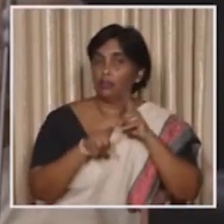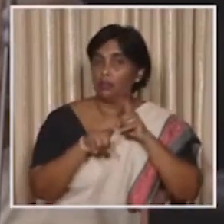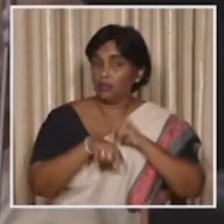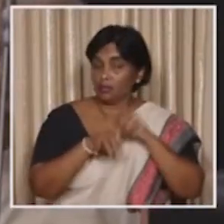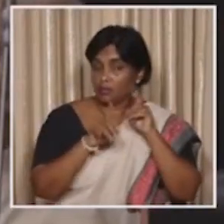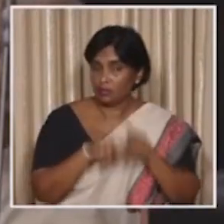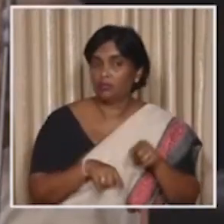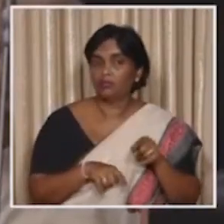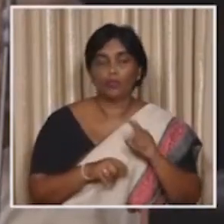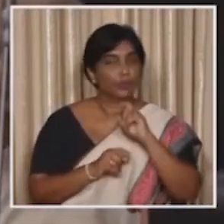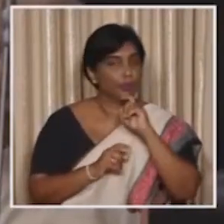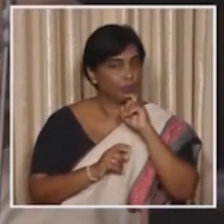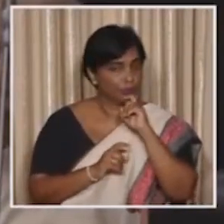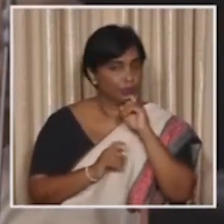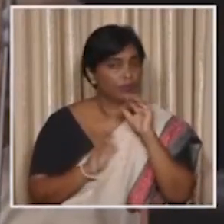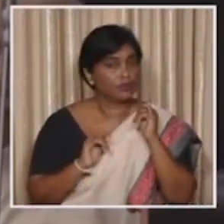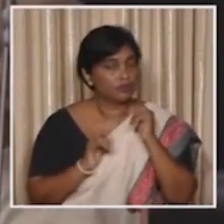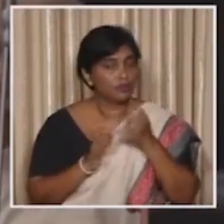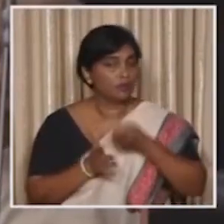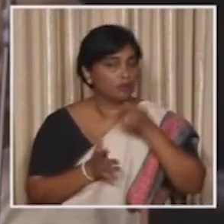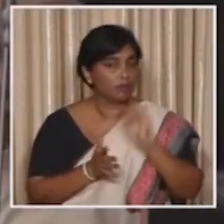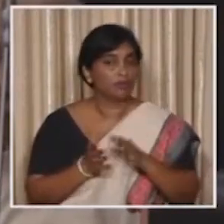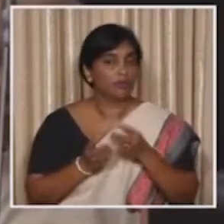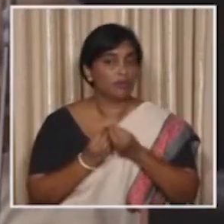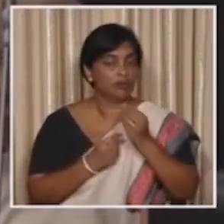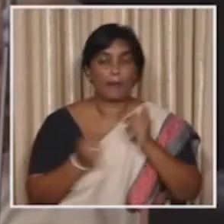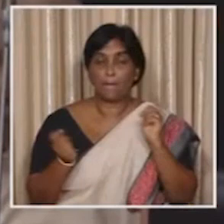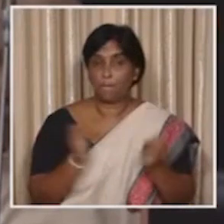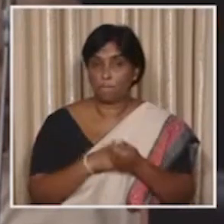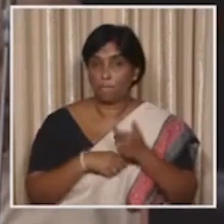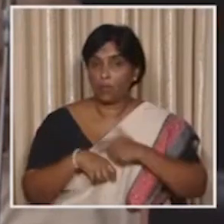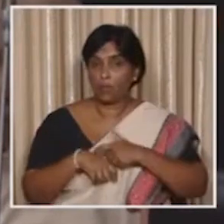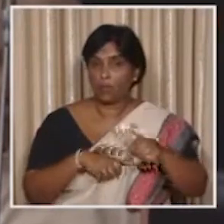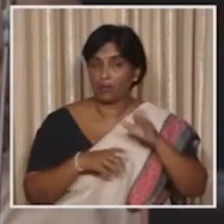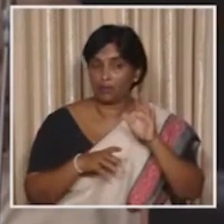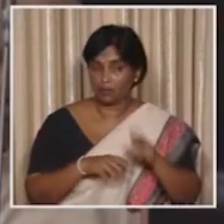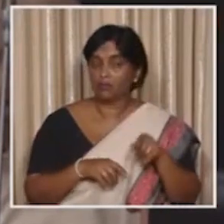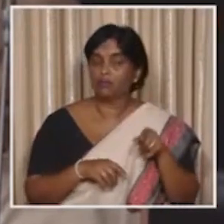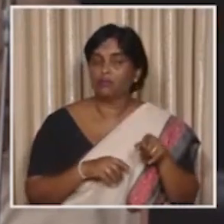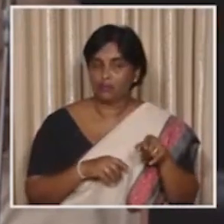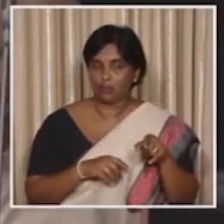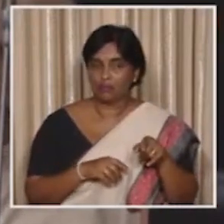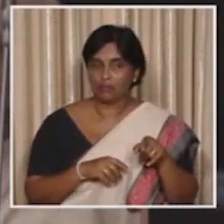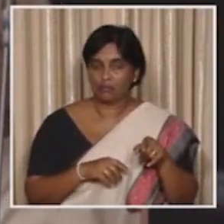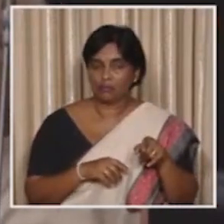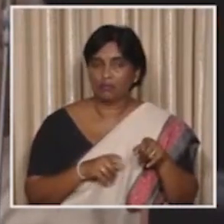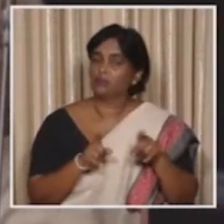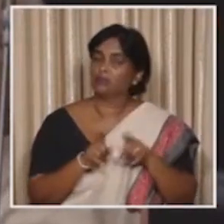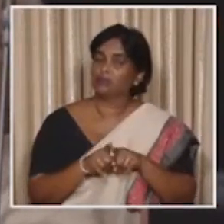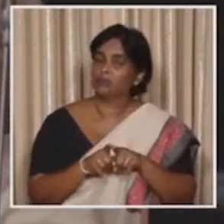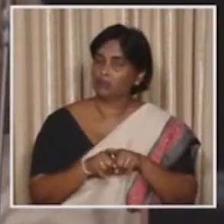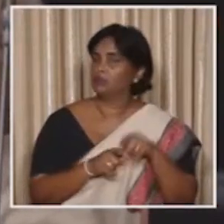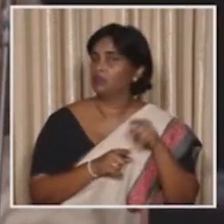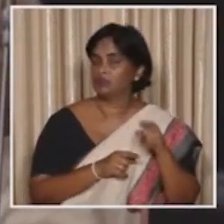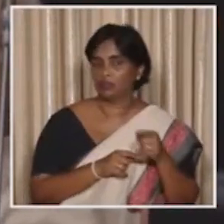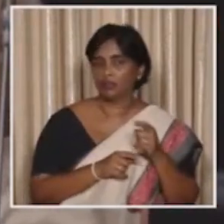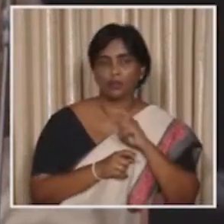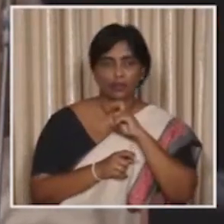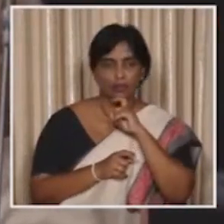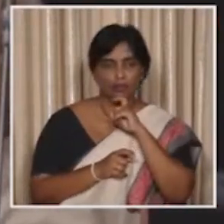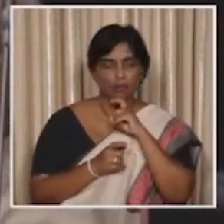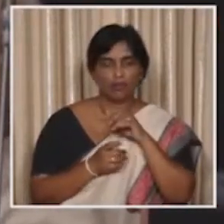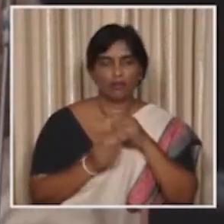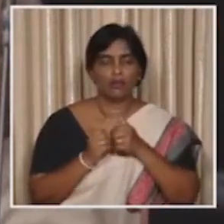අවස්ථාවක උසාවියෙන් යම් කිසි තීන්දුවක් දෙන්න මැච් එකක් තියෙන කාලේ, ක්‍රීඩාවක් තියෙන කාලේ. ඒ අනුව ඉතින් මේ උසාවිය